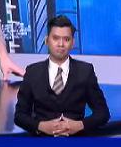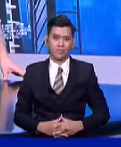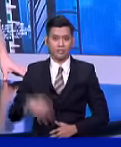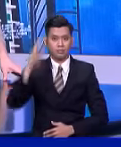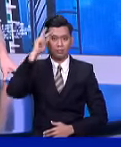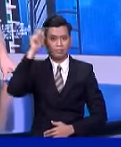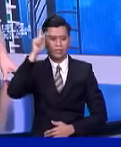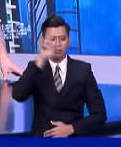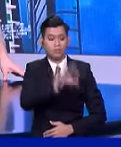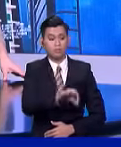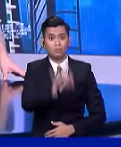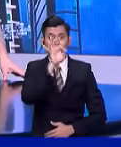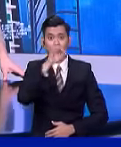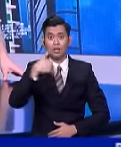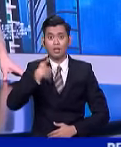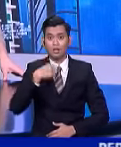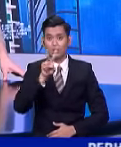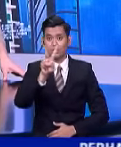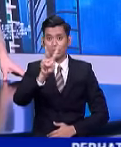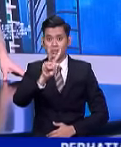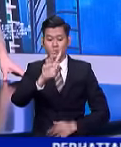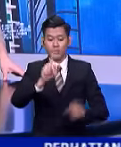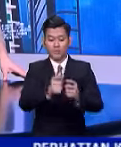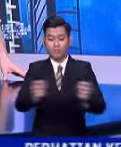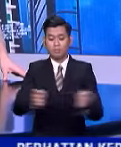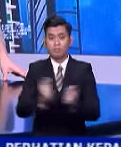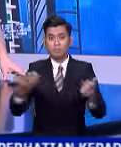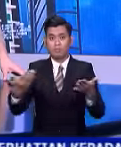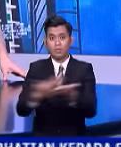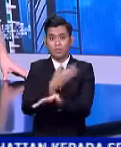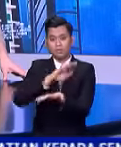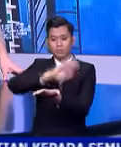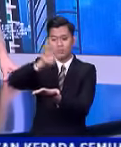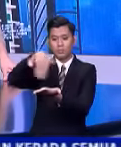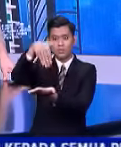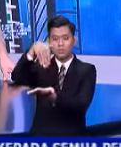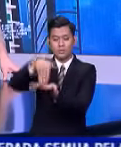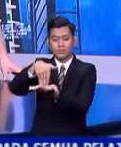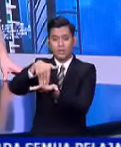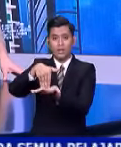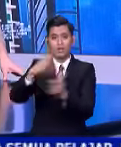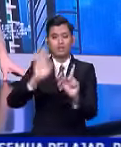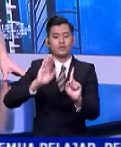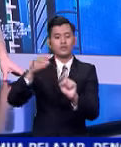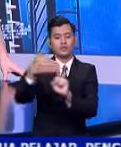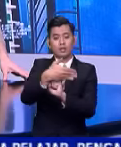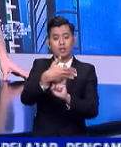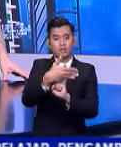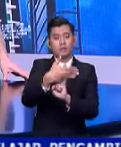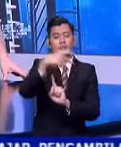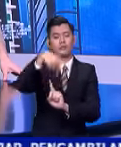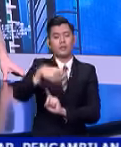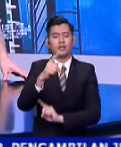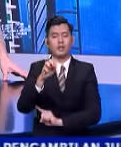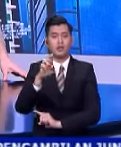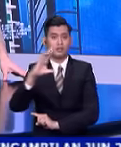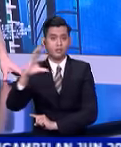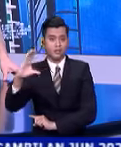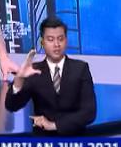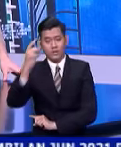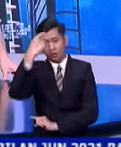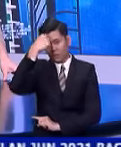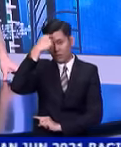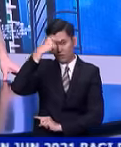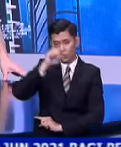Kelantan mengenal pasti dua lokasi baru pusat kuarantin dan rawatan COVID-19 berisiko rendah PKRC bagi menampung